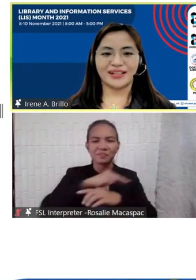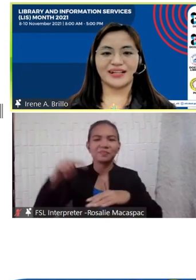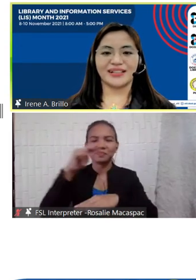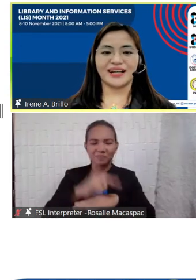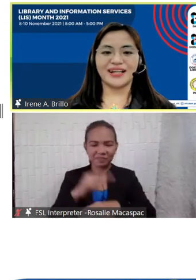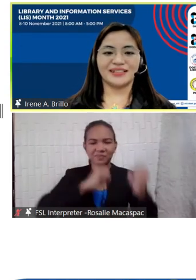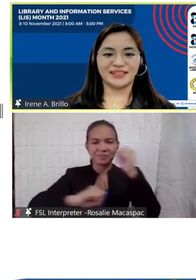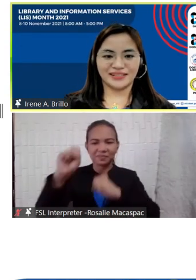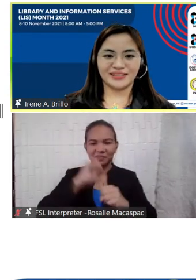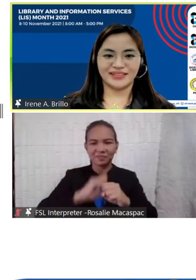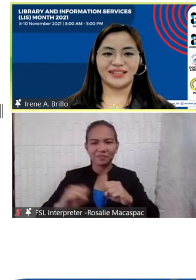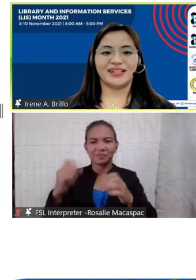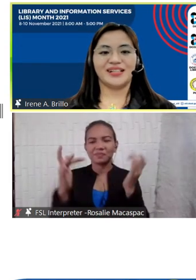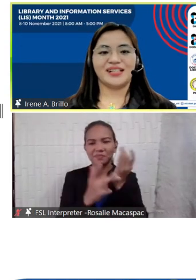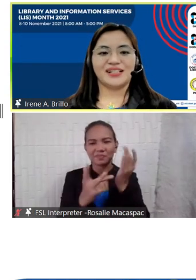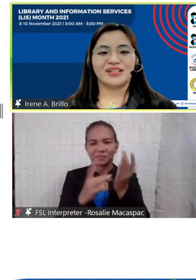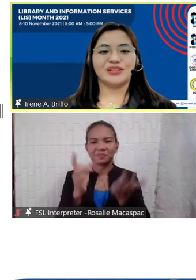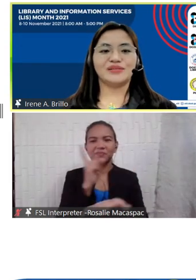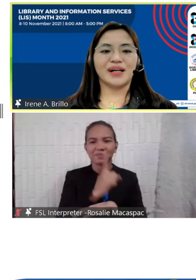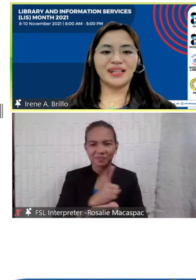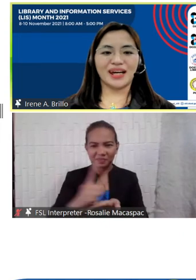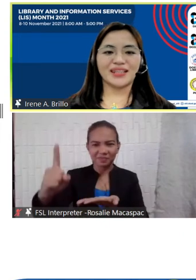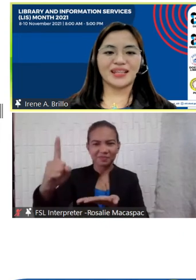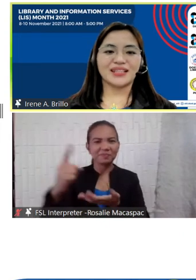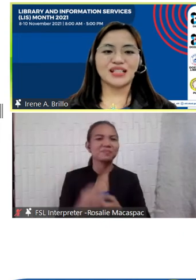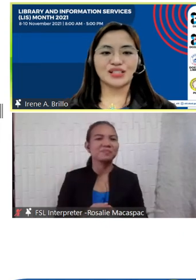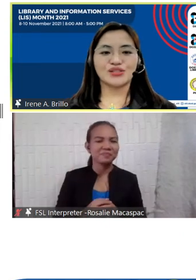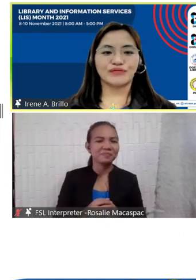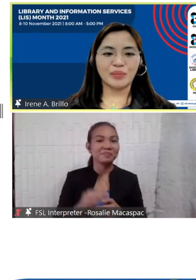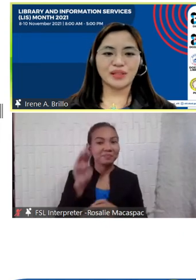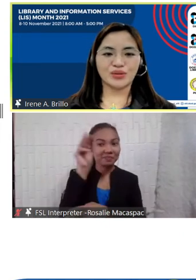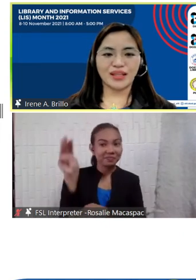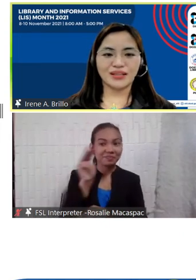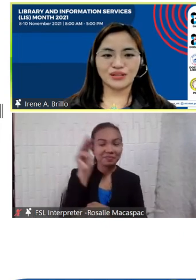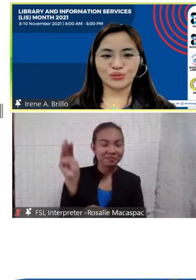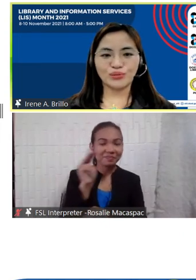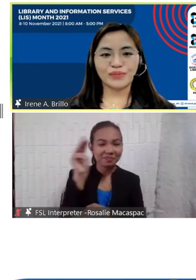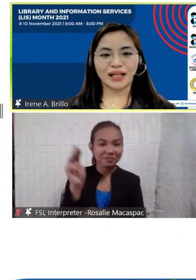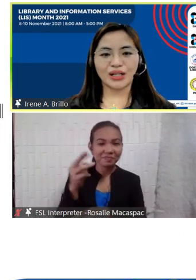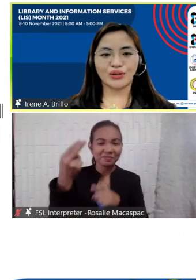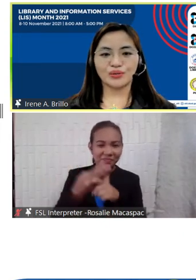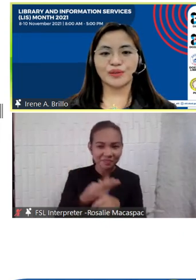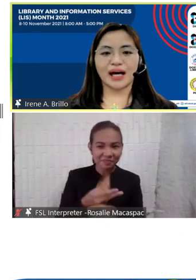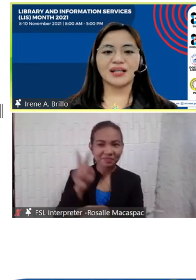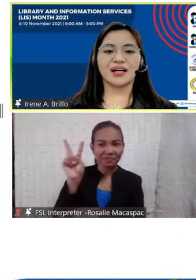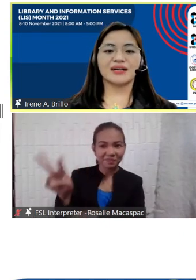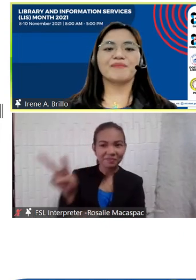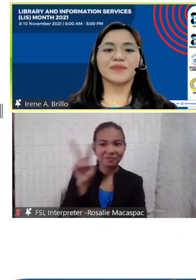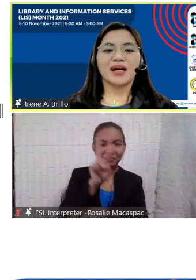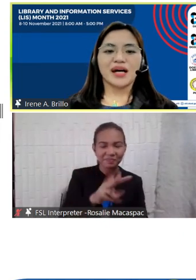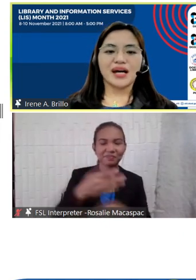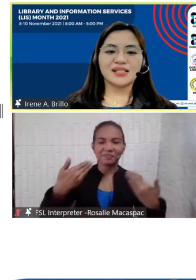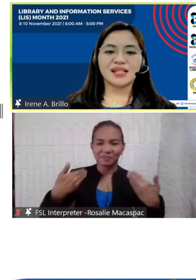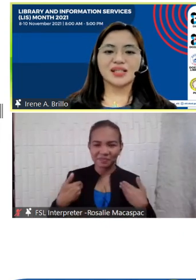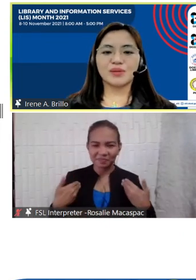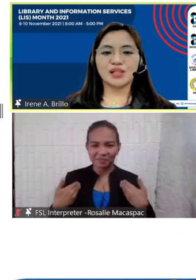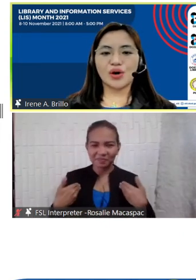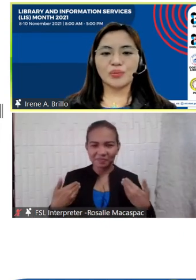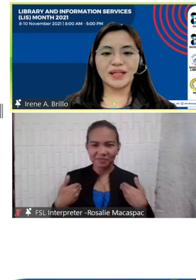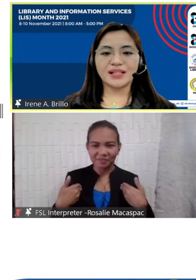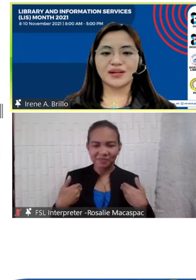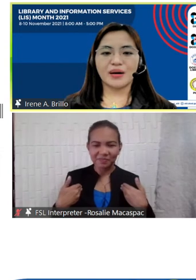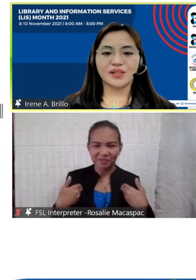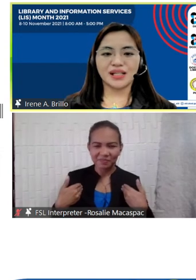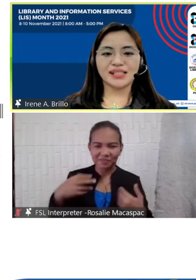Week. Ayan. On Monday, that is November 22, magkakaroon po tayo ng